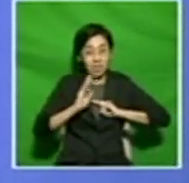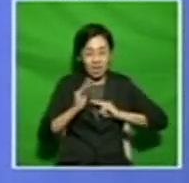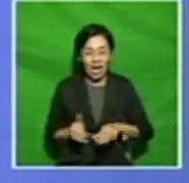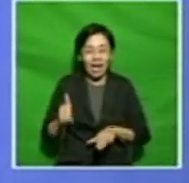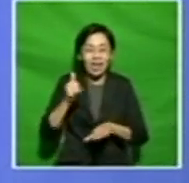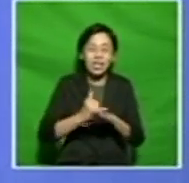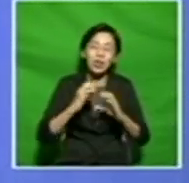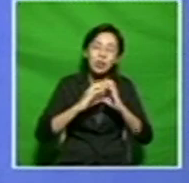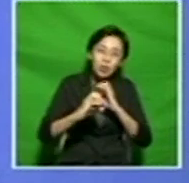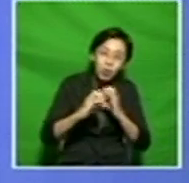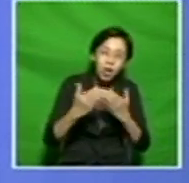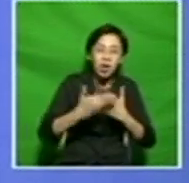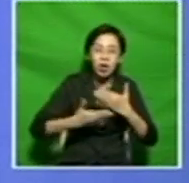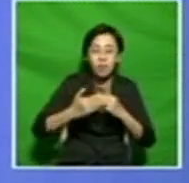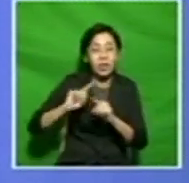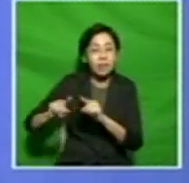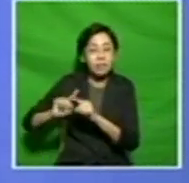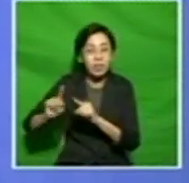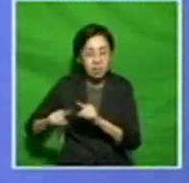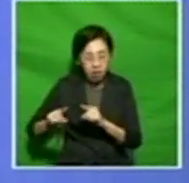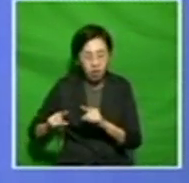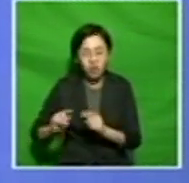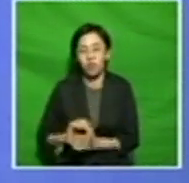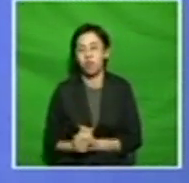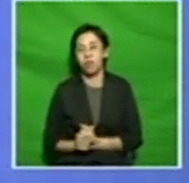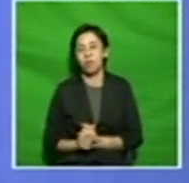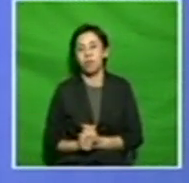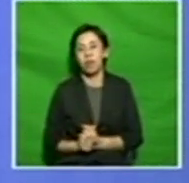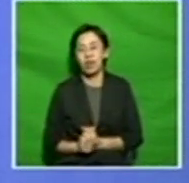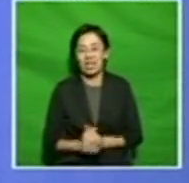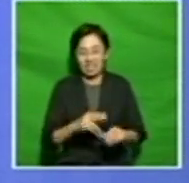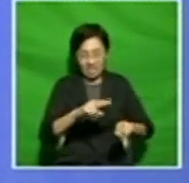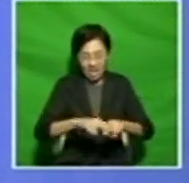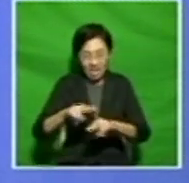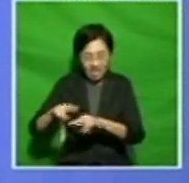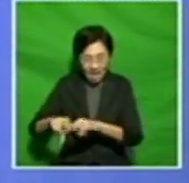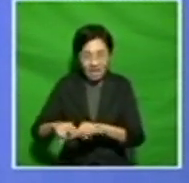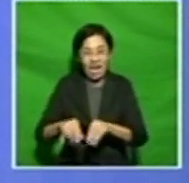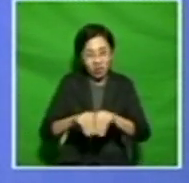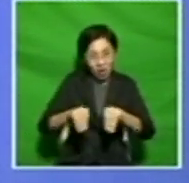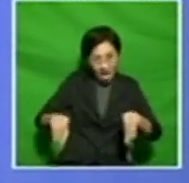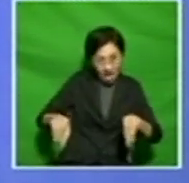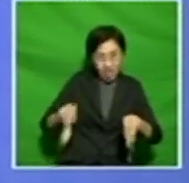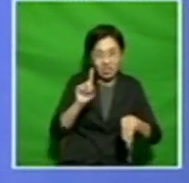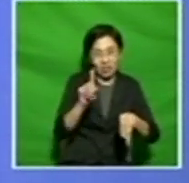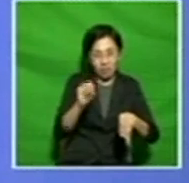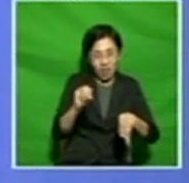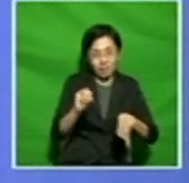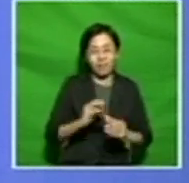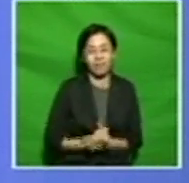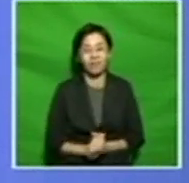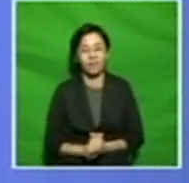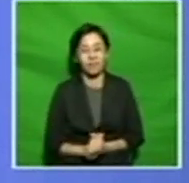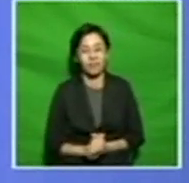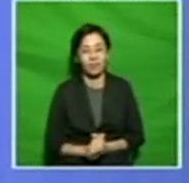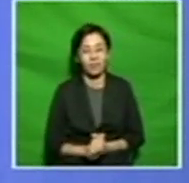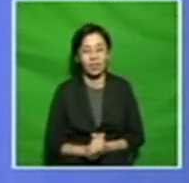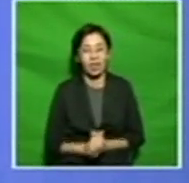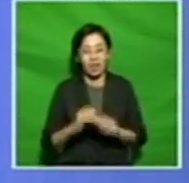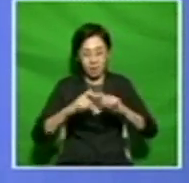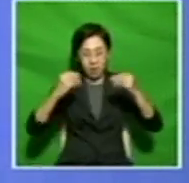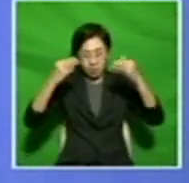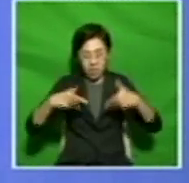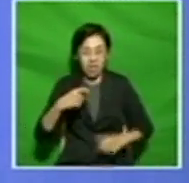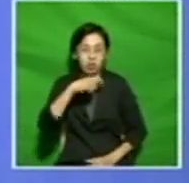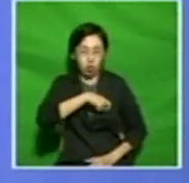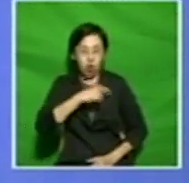ดท่านก็จะต้องเจอกับมาตรการเว้นที่นั่งอย่างน้อย1เมตรท่านต้องมีบัตรประจำตัวประ